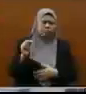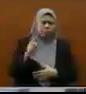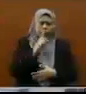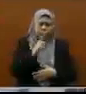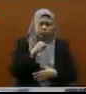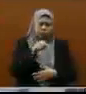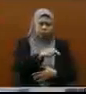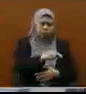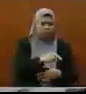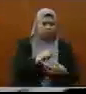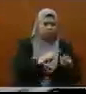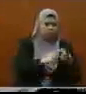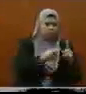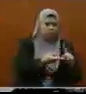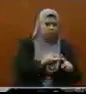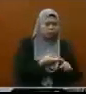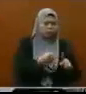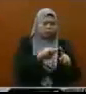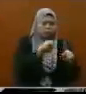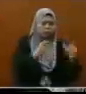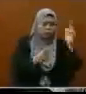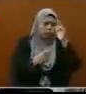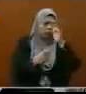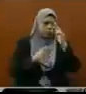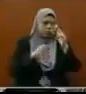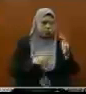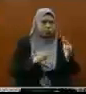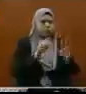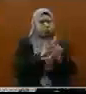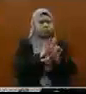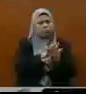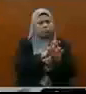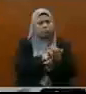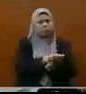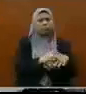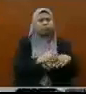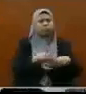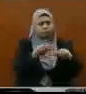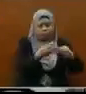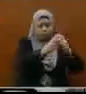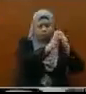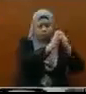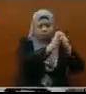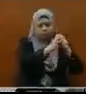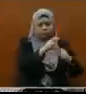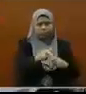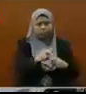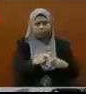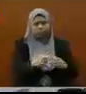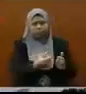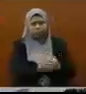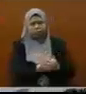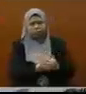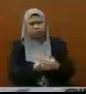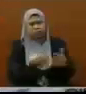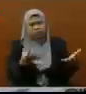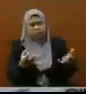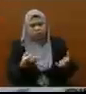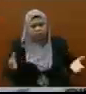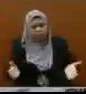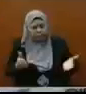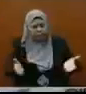ni, rakan-rakan berhormat daripada kerajaan ni, banyak memuji. Memuji dia Jack Yang Berhormat, Yang Amat